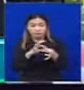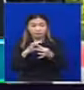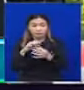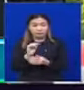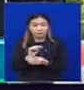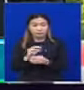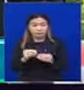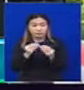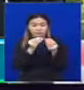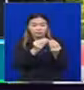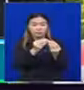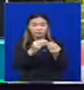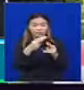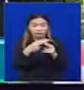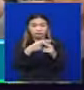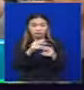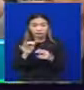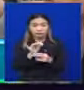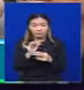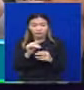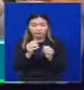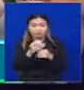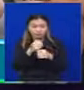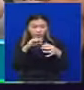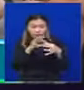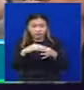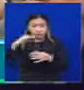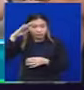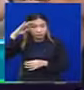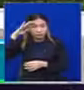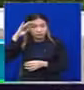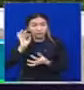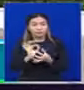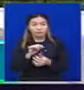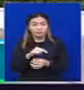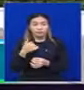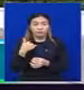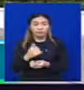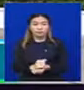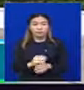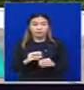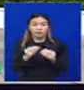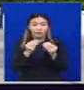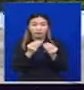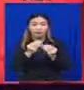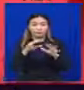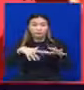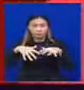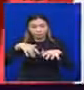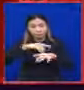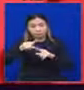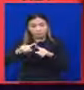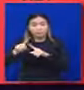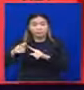กรมพระกำแพงเพชรอัครโยธินบิดาทหารสื่อสารโดยมีพลโทสุชาติผ่องพุทธเจ้ากรมการทห